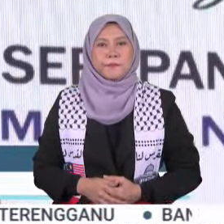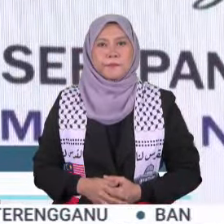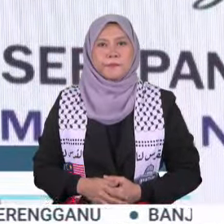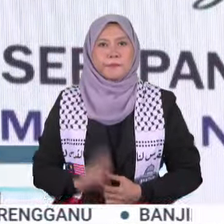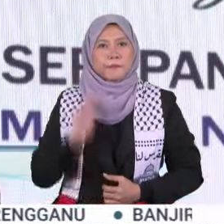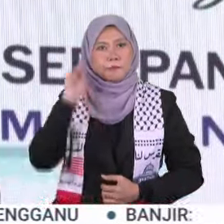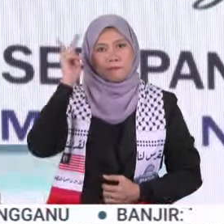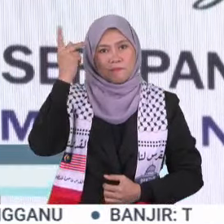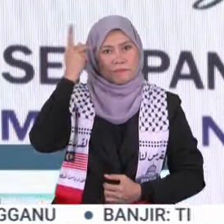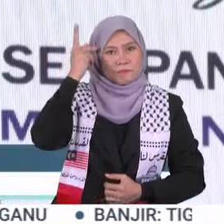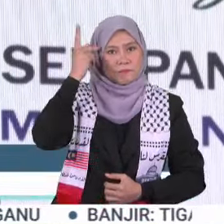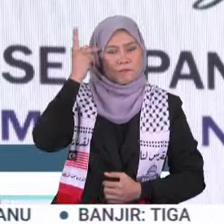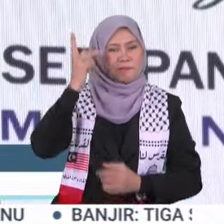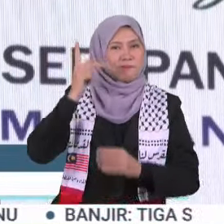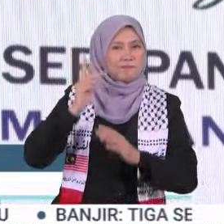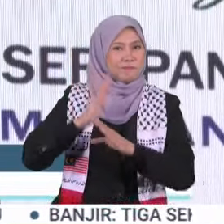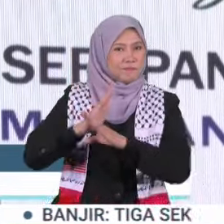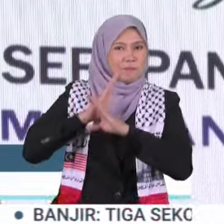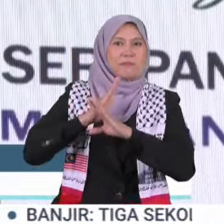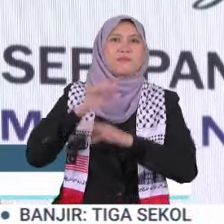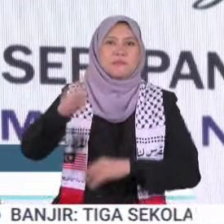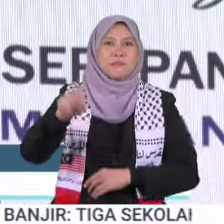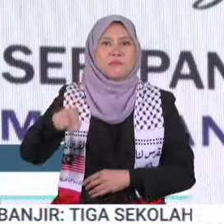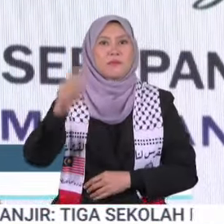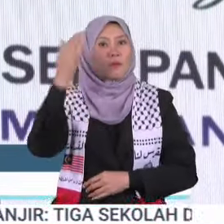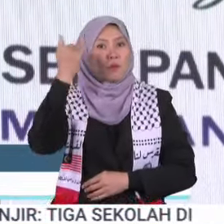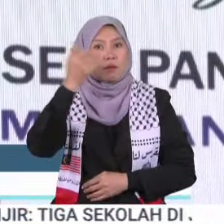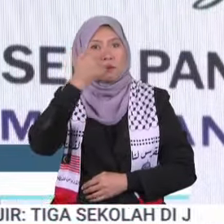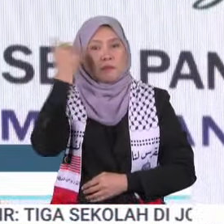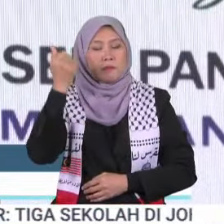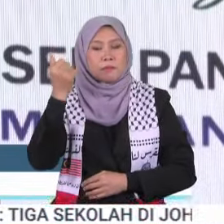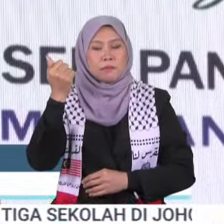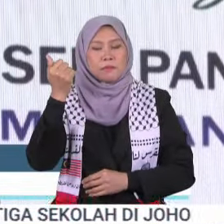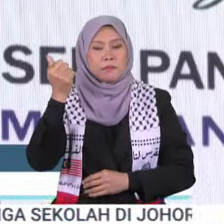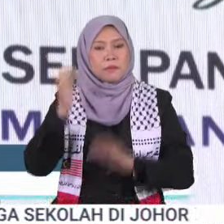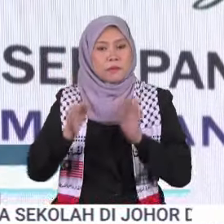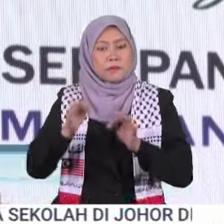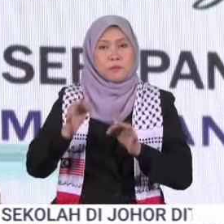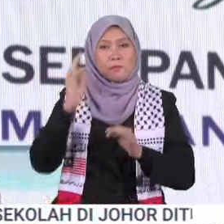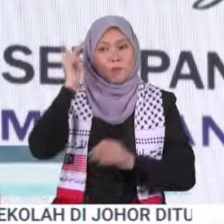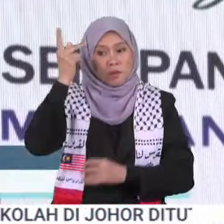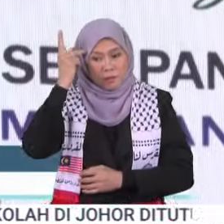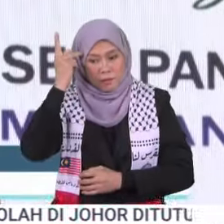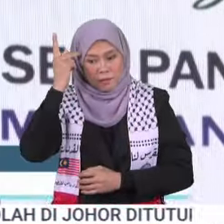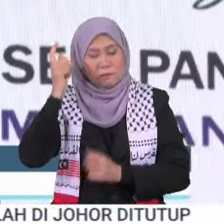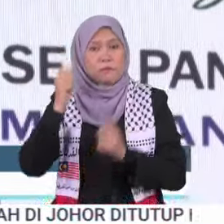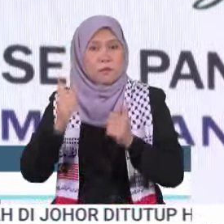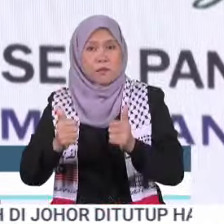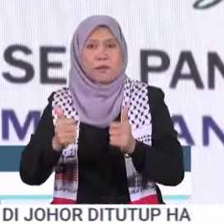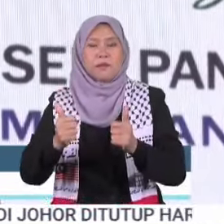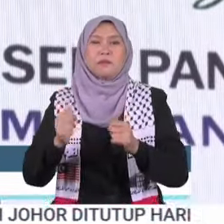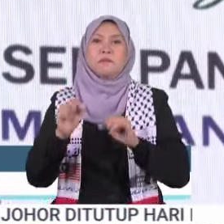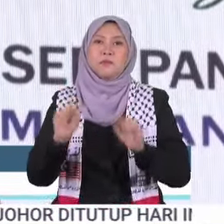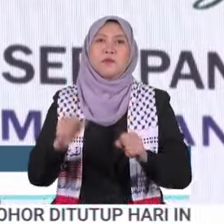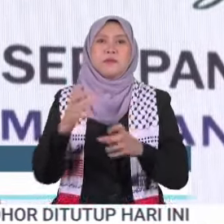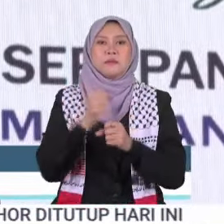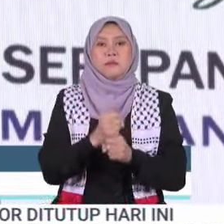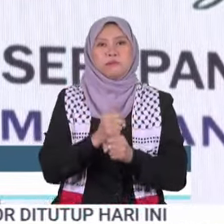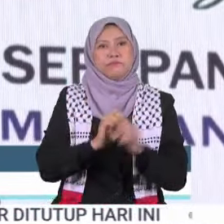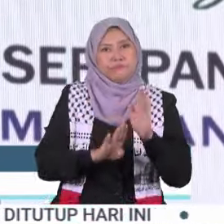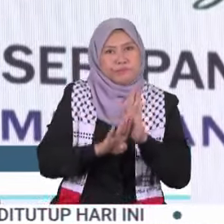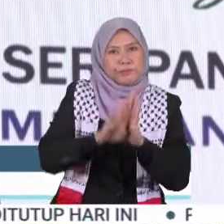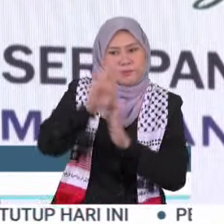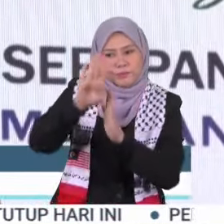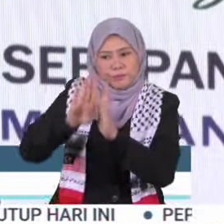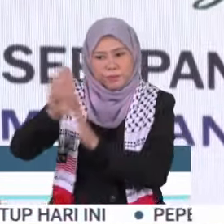Kestabilan politik ini harus dipertahankan. Kerana akhirnya kestabilan politik ini akan dapat menggamit